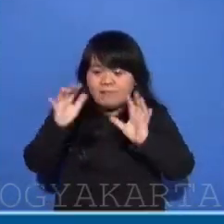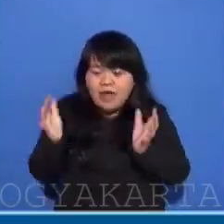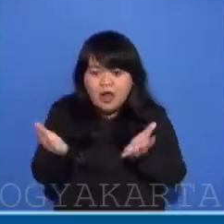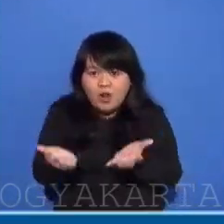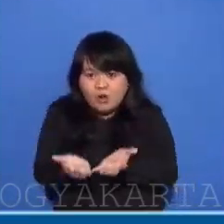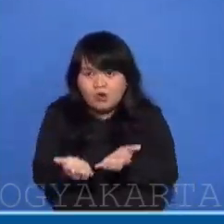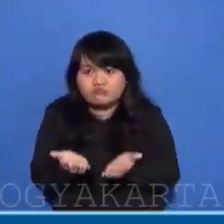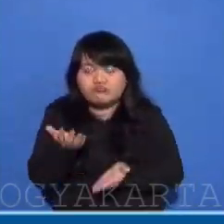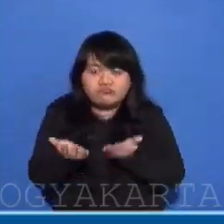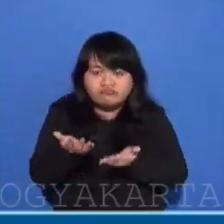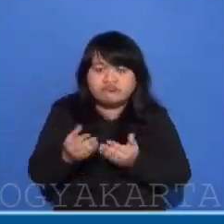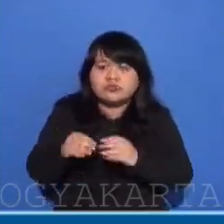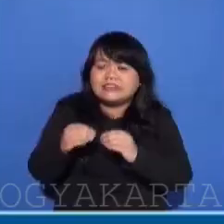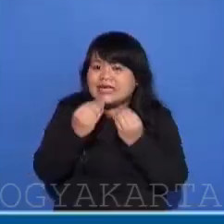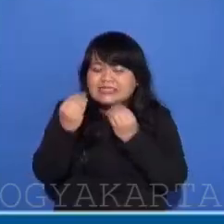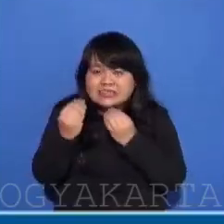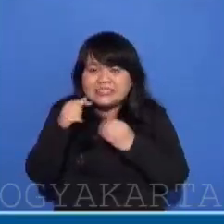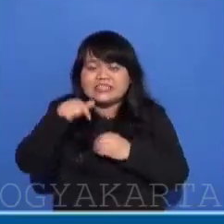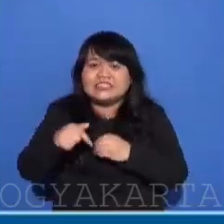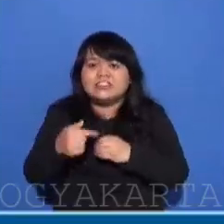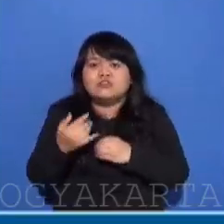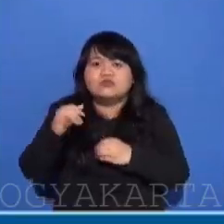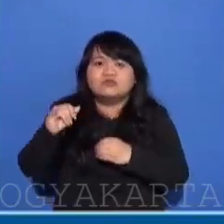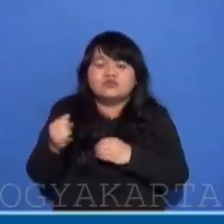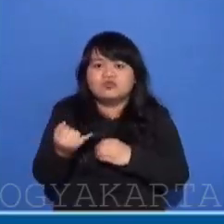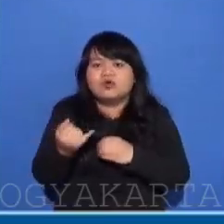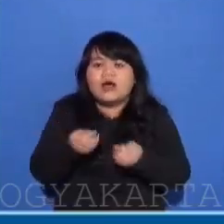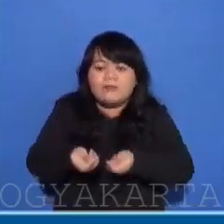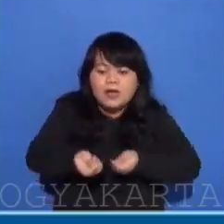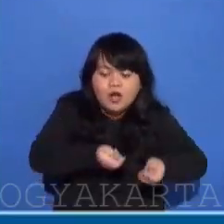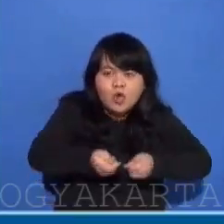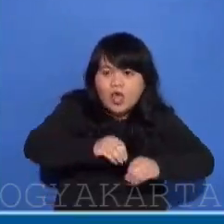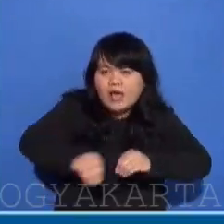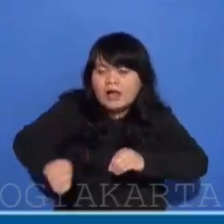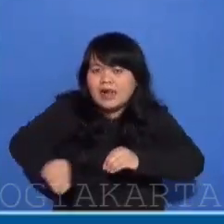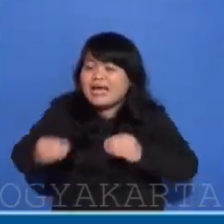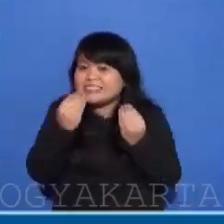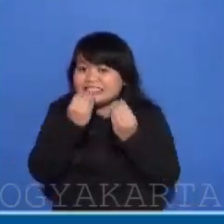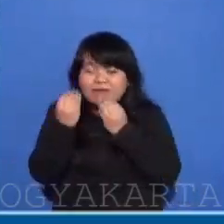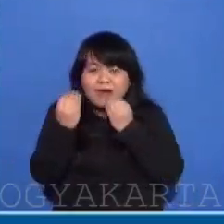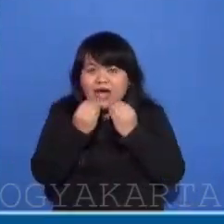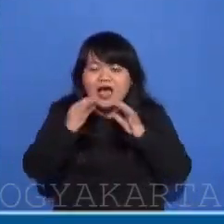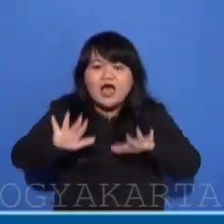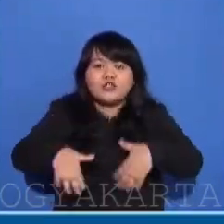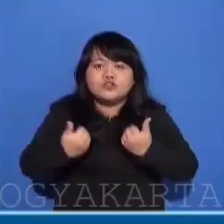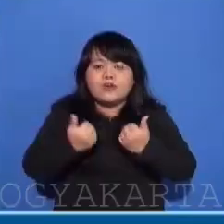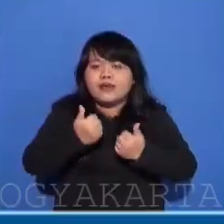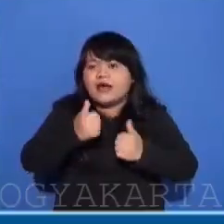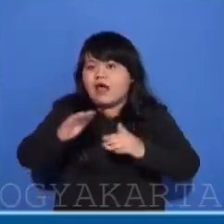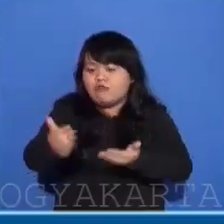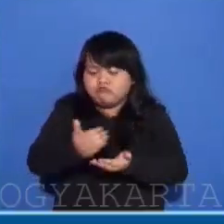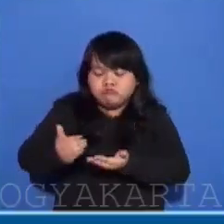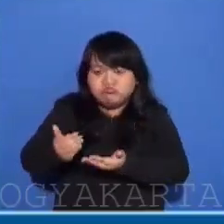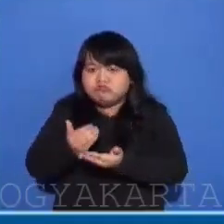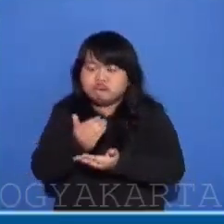kabandingaken padatanipun Mila kadang Tani Inggih Langkung tumemen ngemonah lahan taneman woh semangka menika supados asilipun Sae Lan